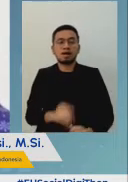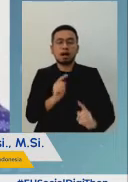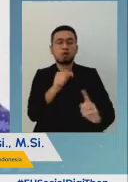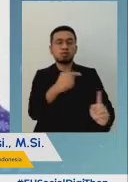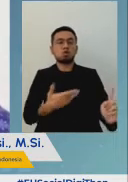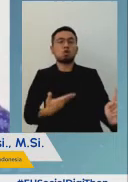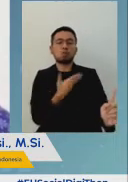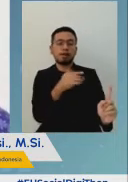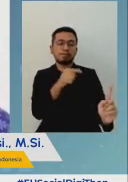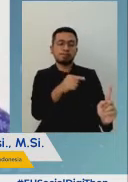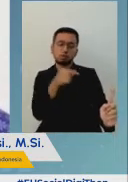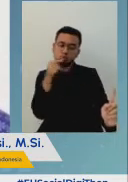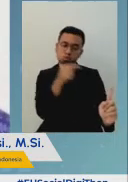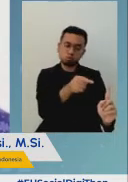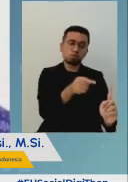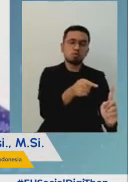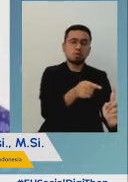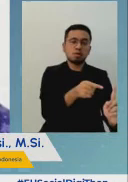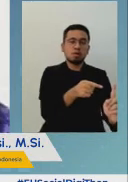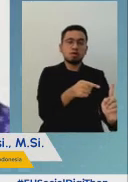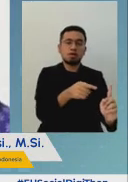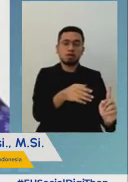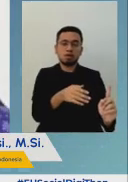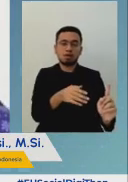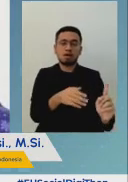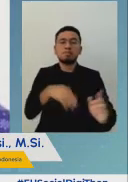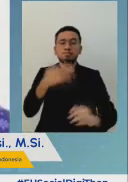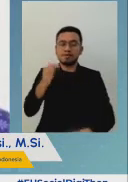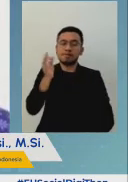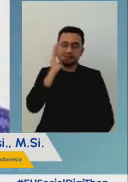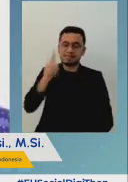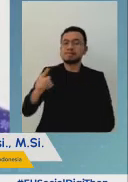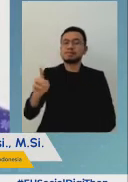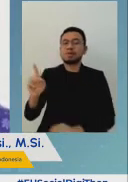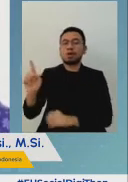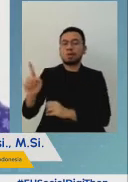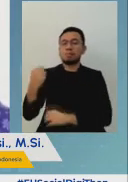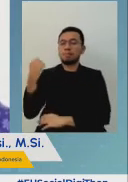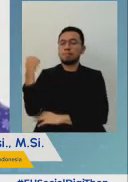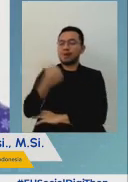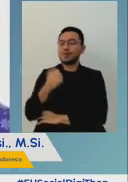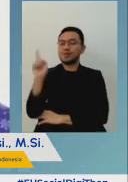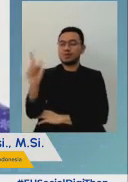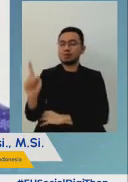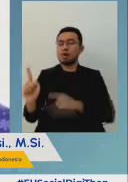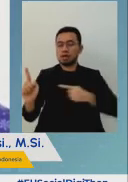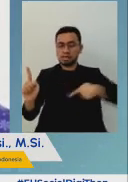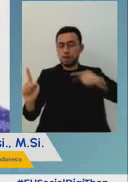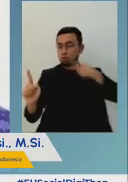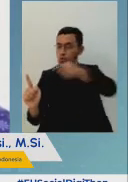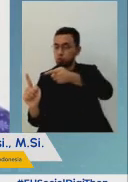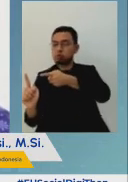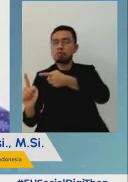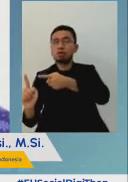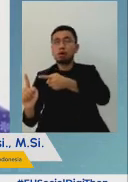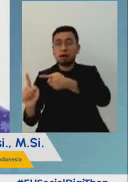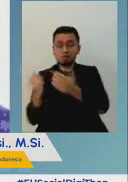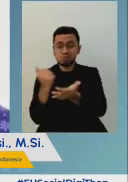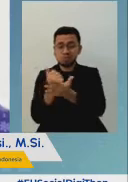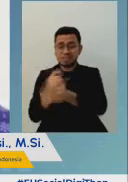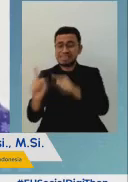itu bagi si korban atau bagi si pelaku ini gitu. Jadi akan jauh lebih baik ketika si pelaku ini